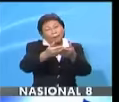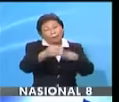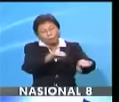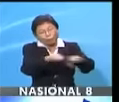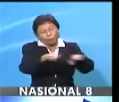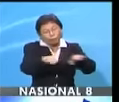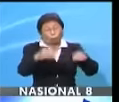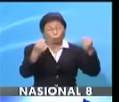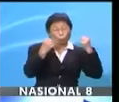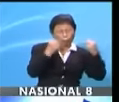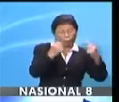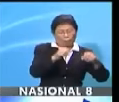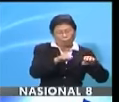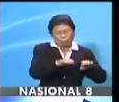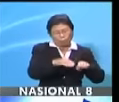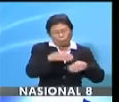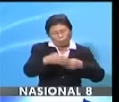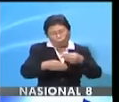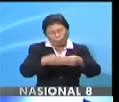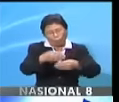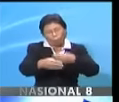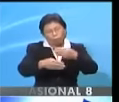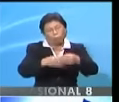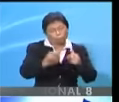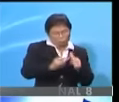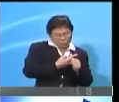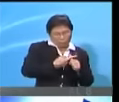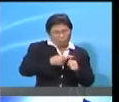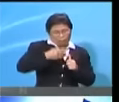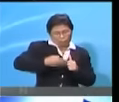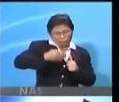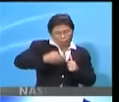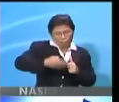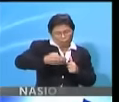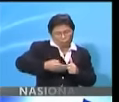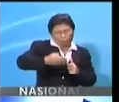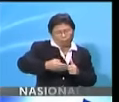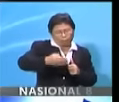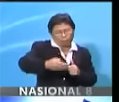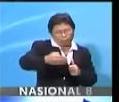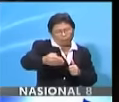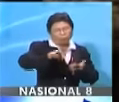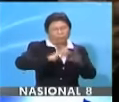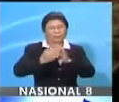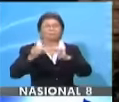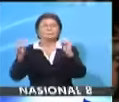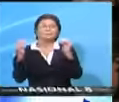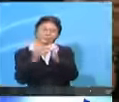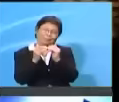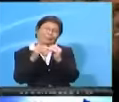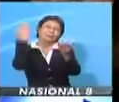gempa bumi kuat dulu yang pertama tadi, yang pertama semalam dia jadi stable balik.